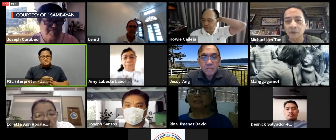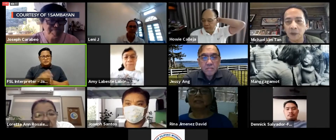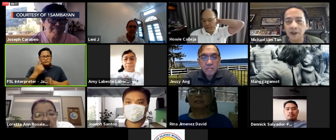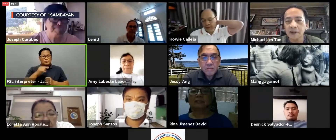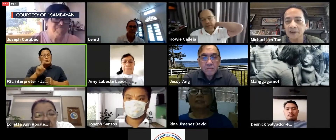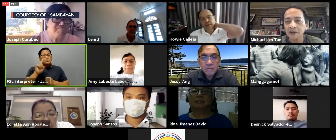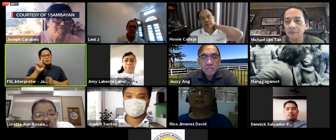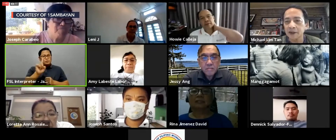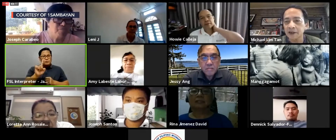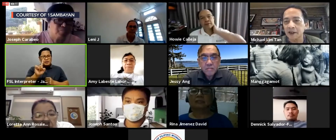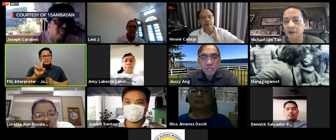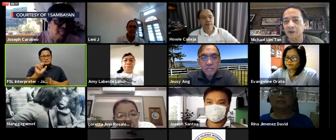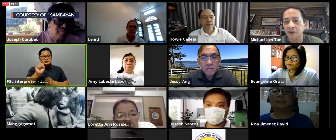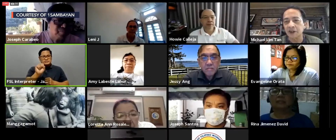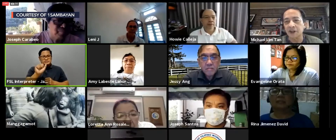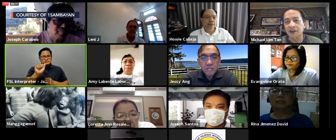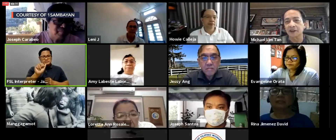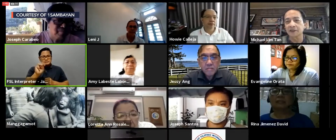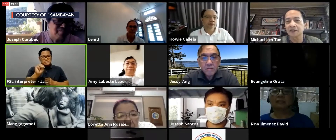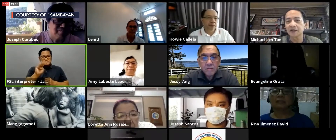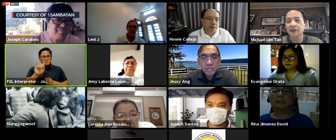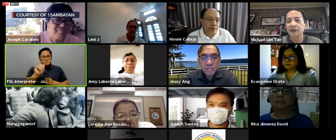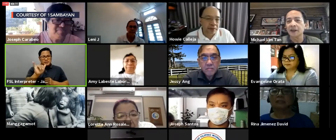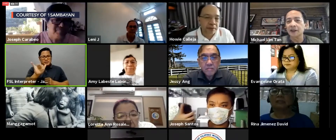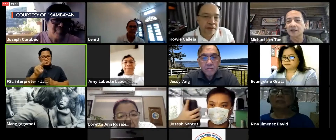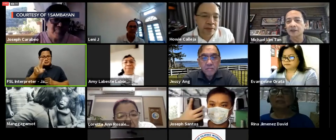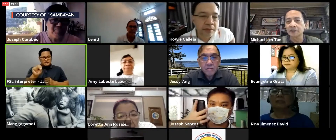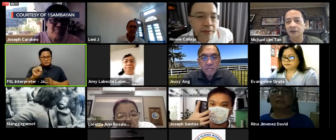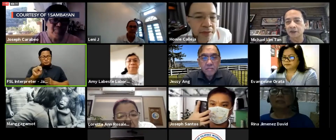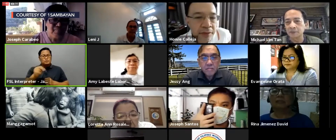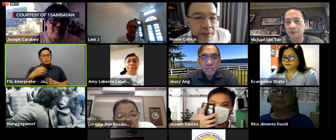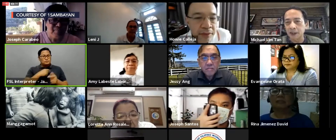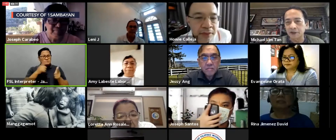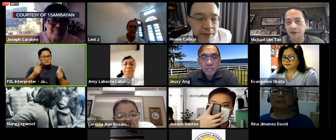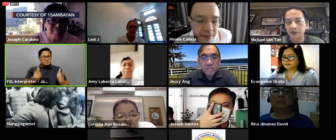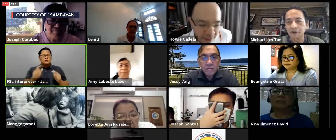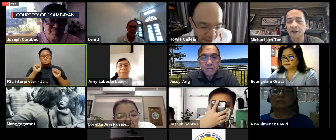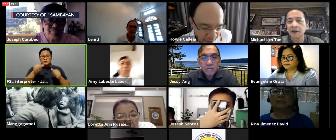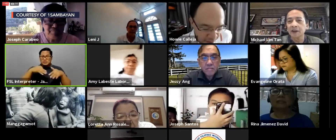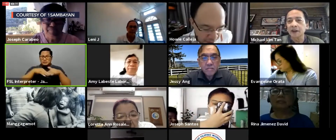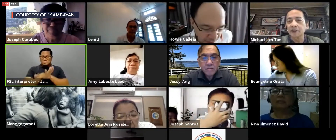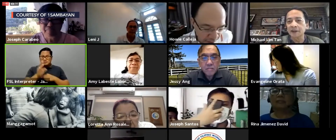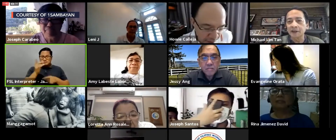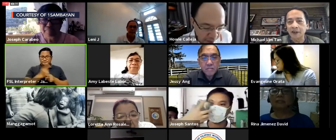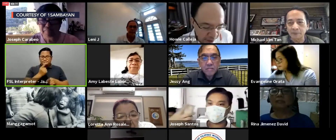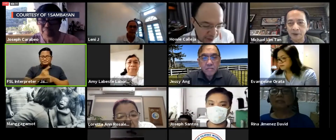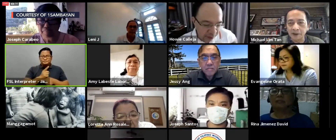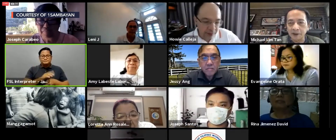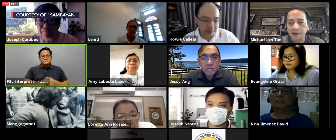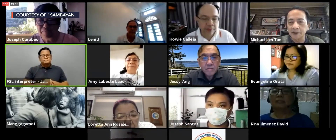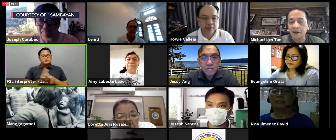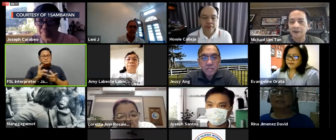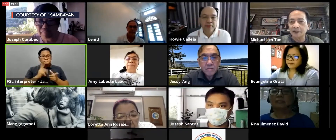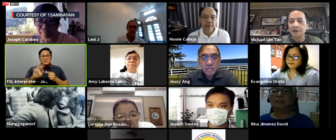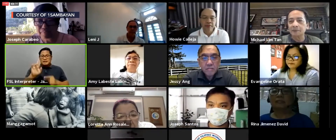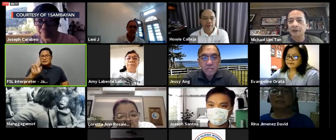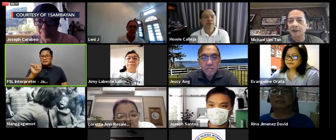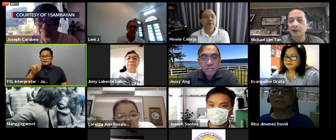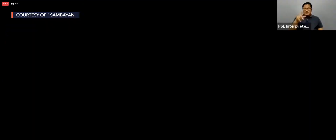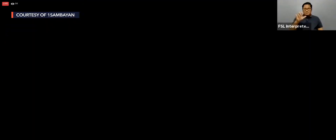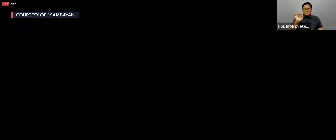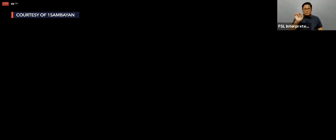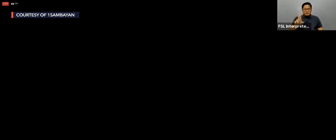Sambayanan, which is One Sambayanan Official, no? Doon kayo papasok, no? At nasa Rappler din at saka